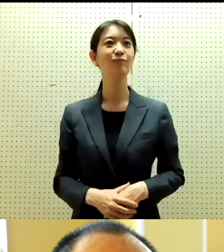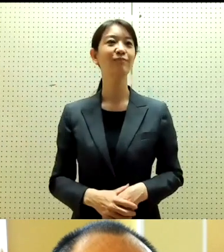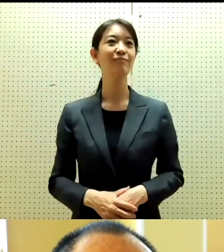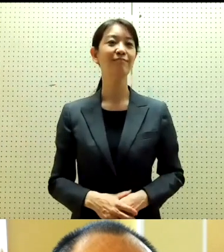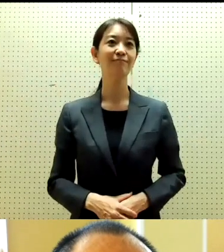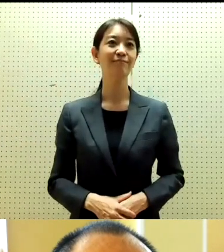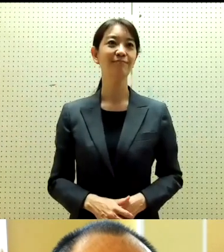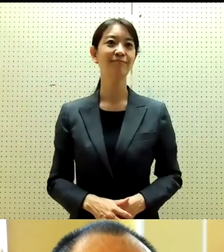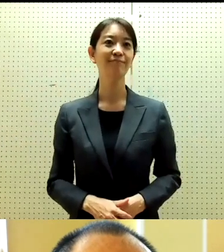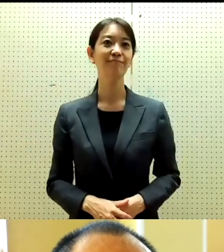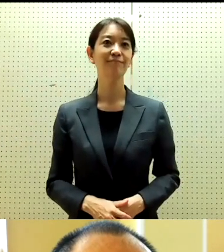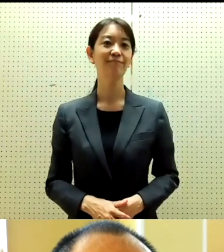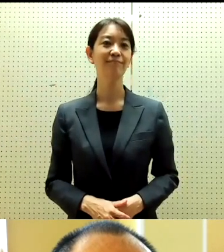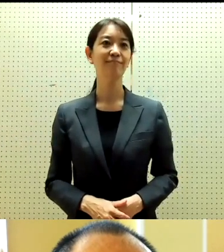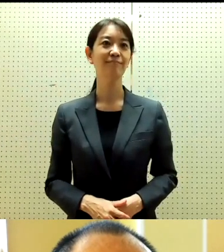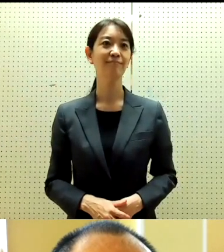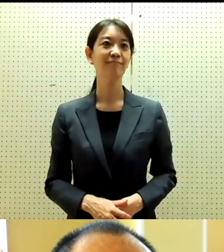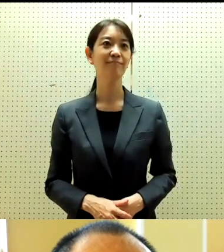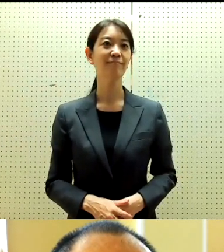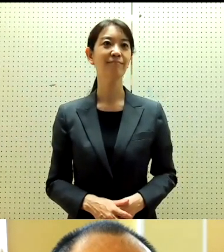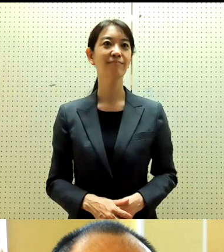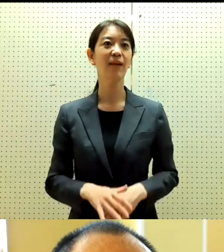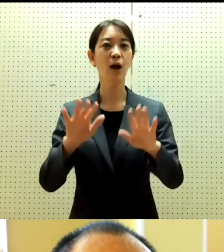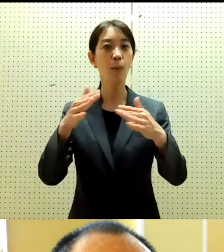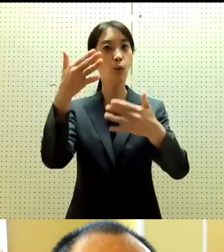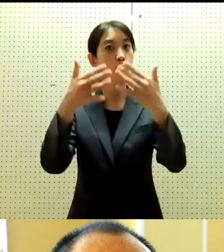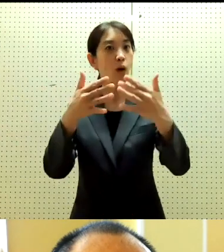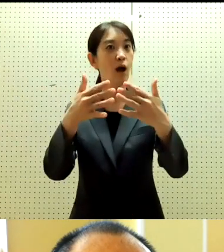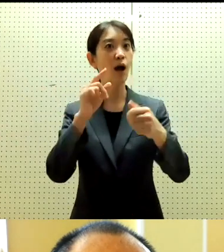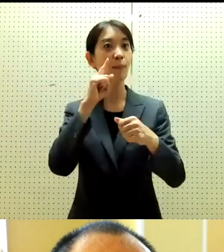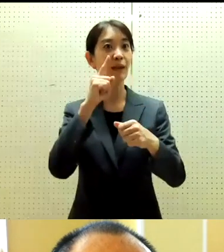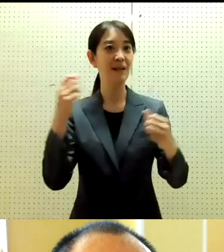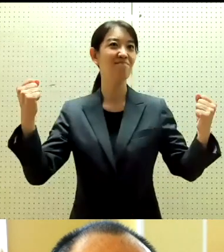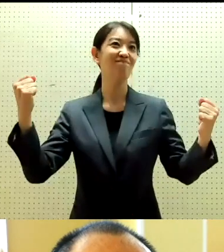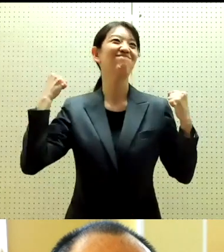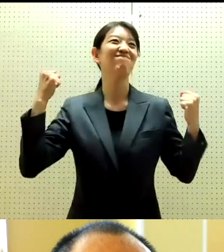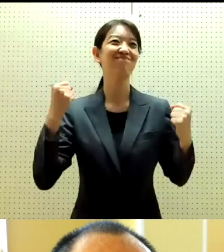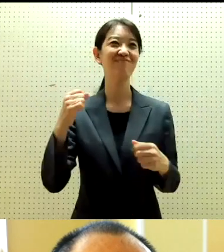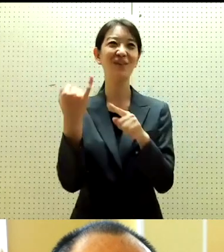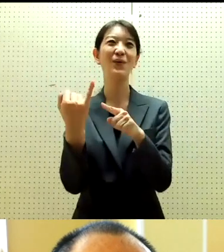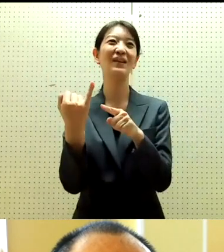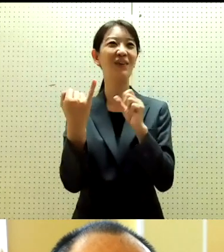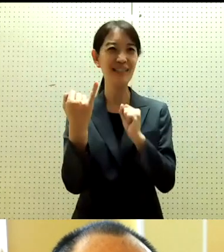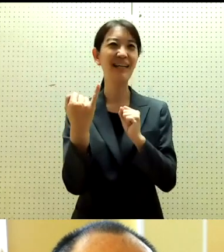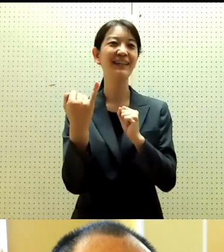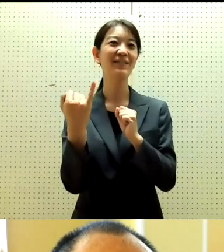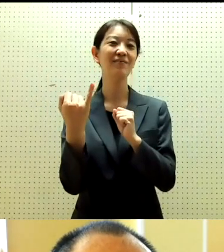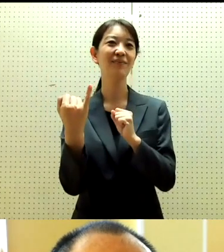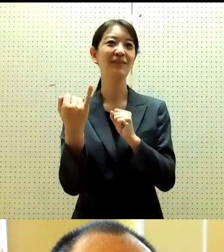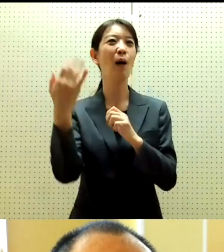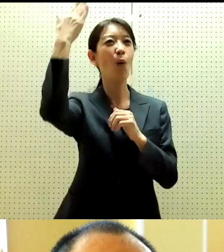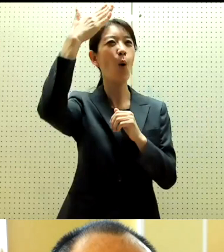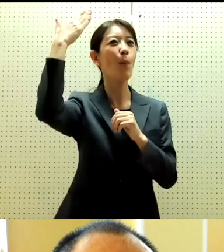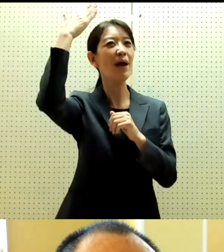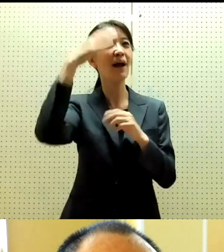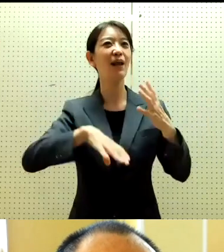。であの先ほどの動画を見ていてあのガッツポーズをしている女の子もいたんですけれどもあの褒められる側もあ